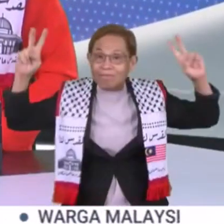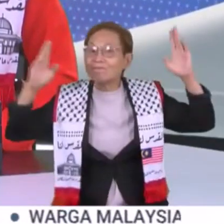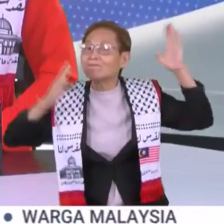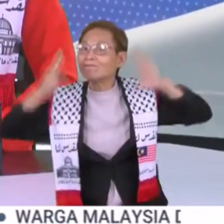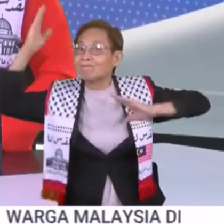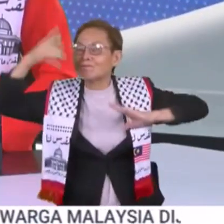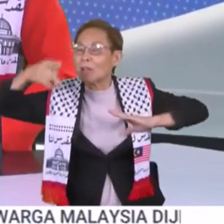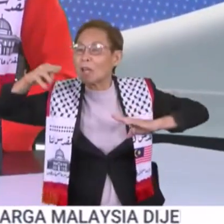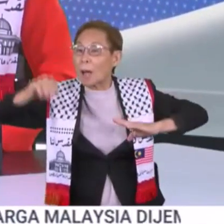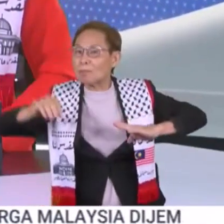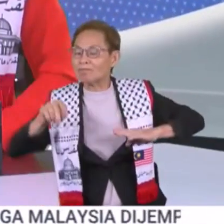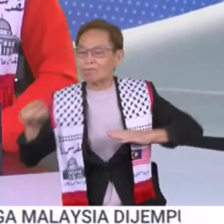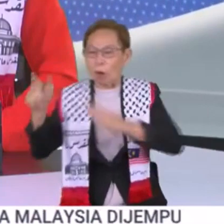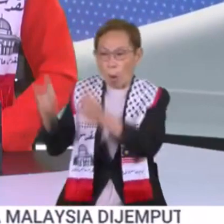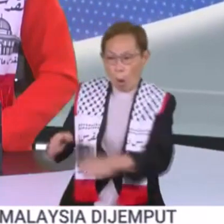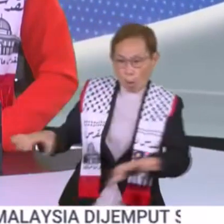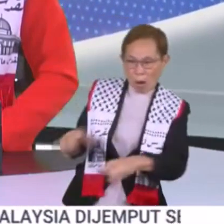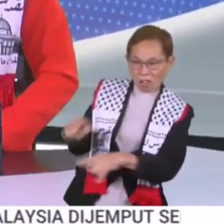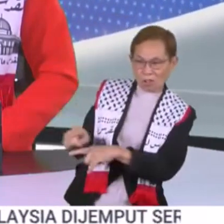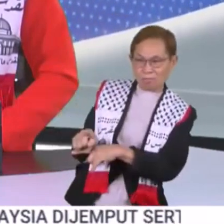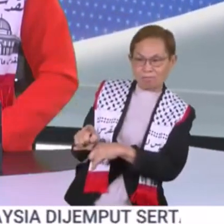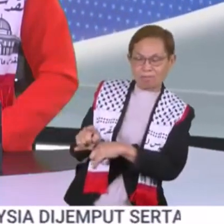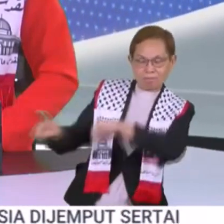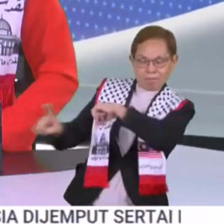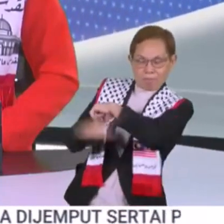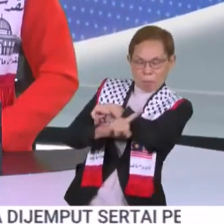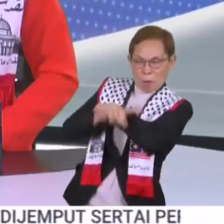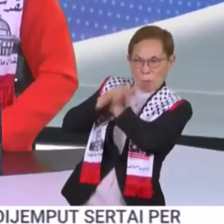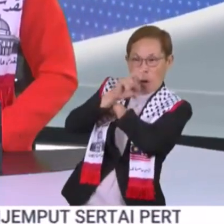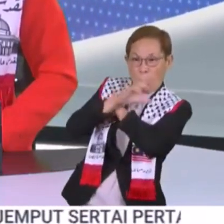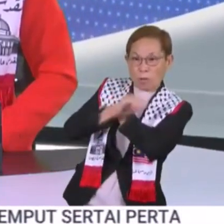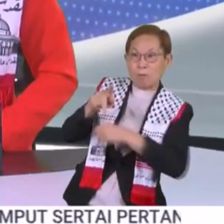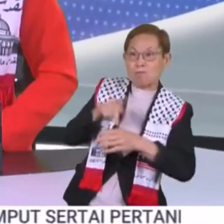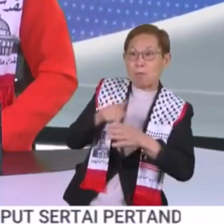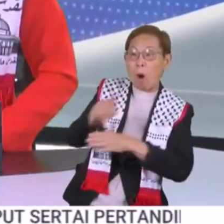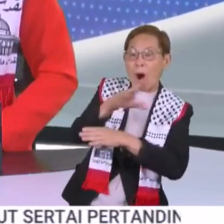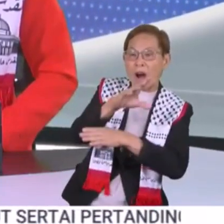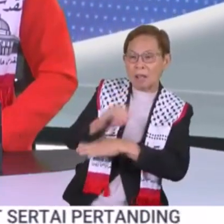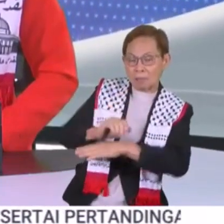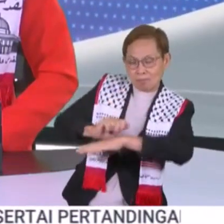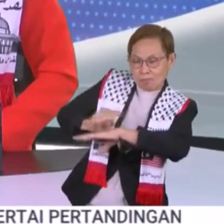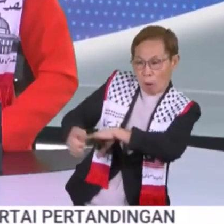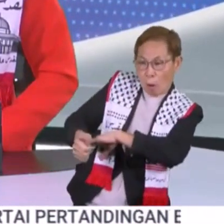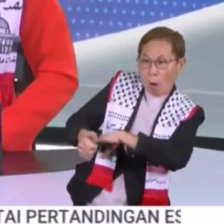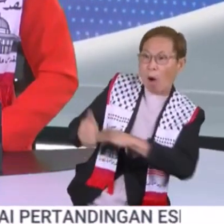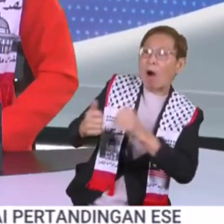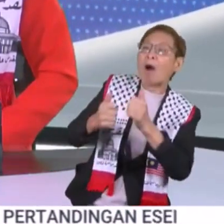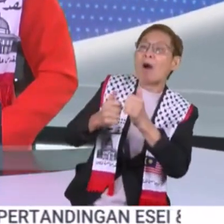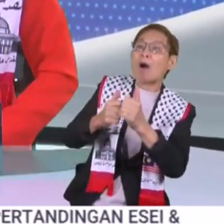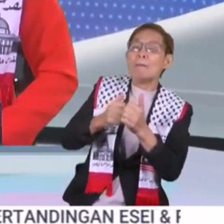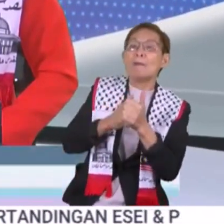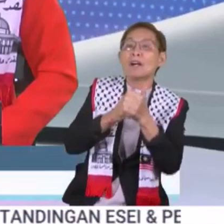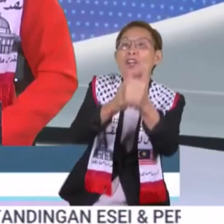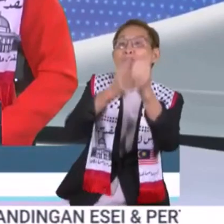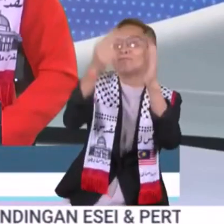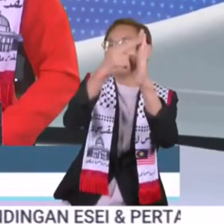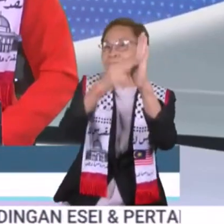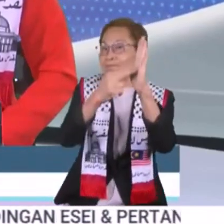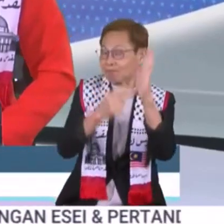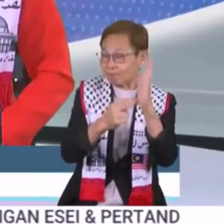Perdana Menteri pelaku akan berdepan tindakan tegas dan profesional serta pendakwaan mengikut jalur